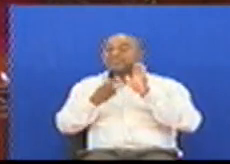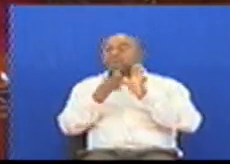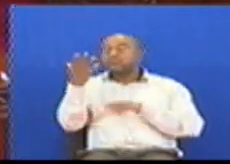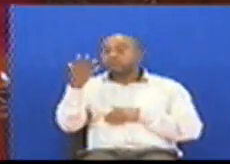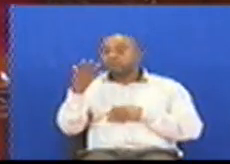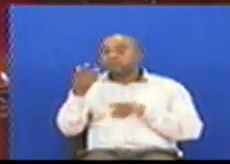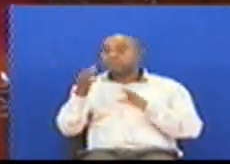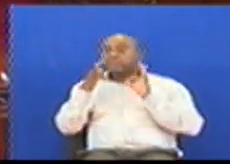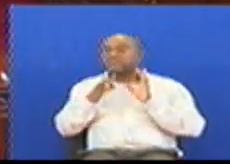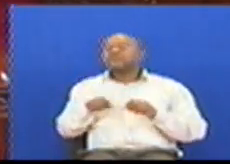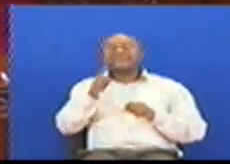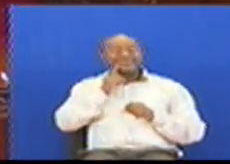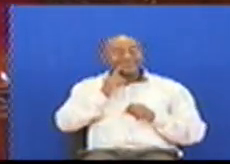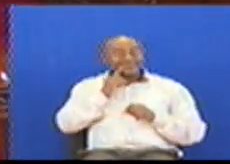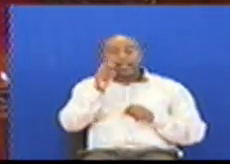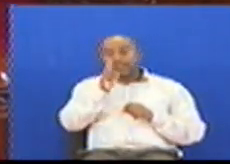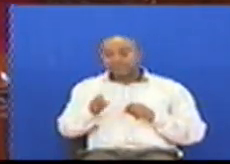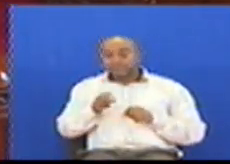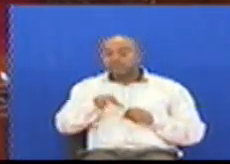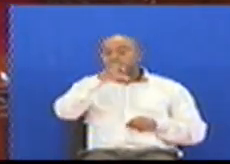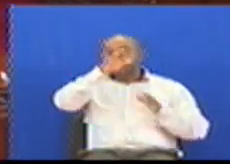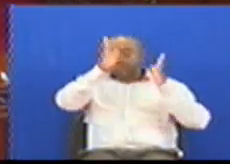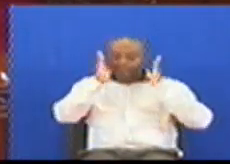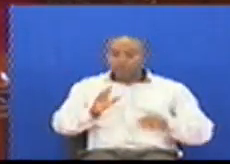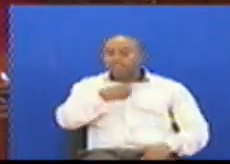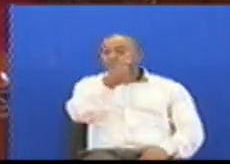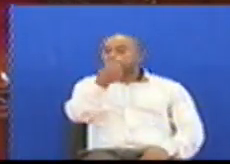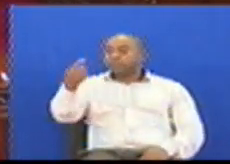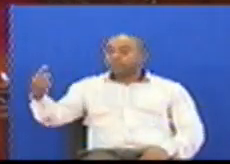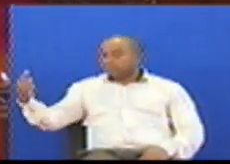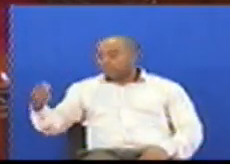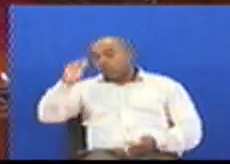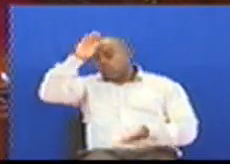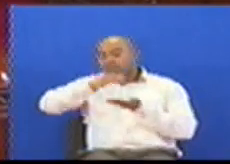halmashauri ikawa na mbunge mmoja badala ya halmashauri moja ina wabunge wanne watano.